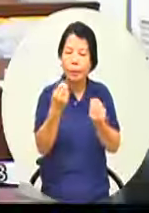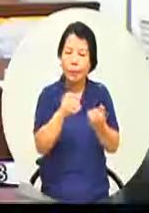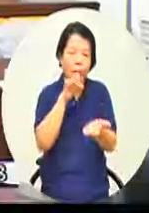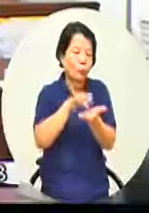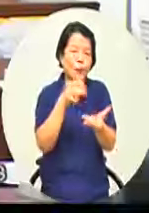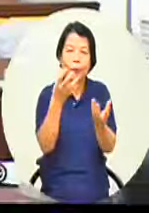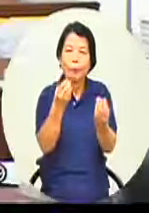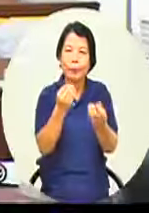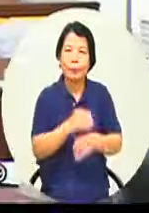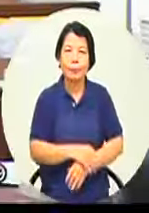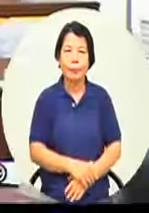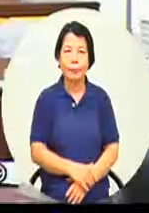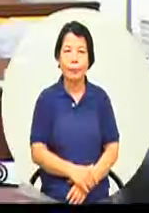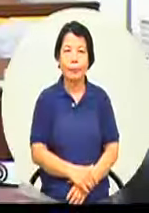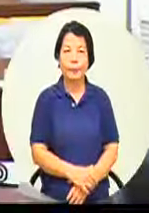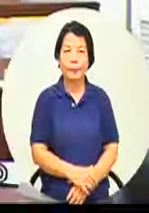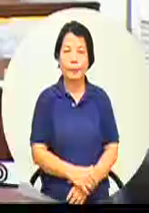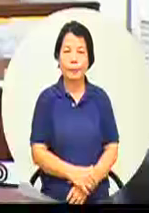东西哈。